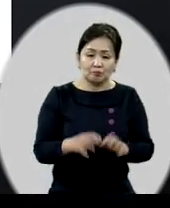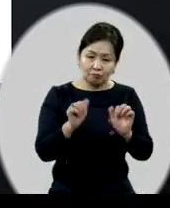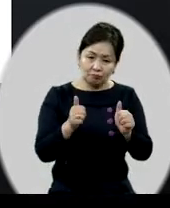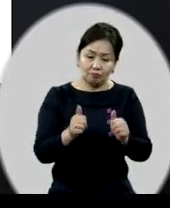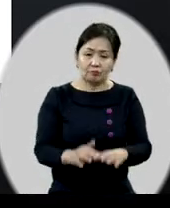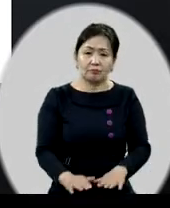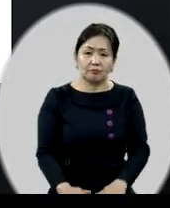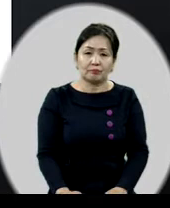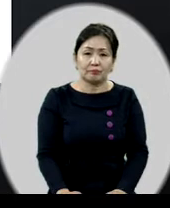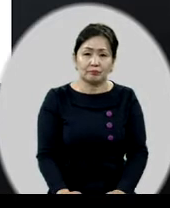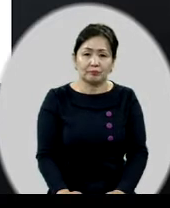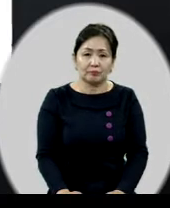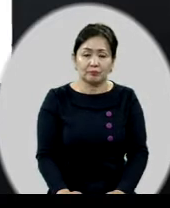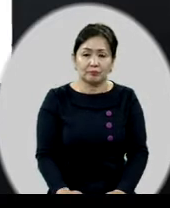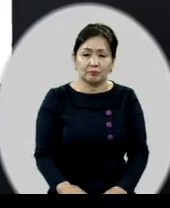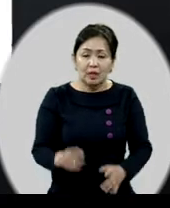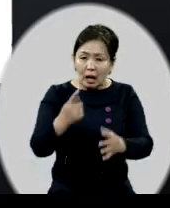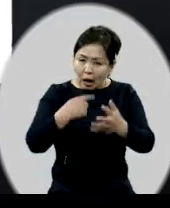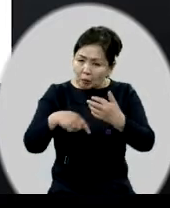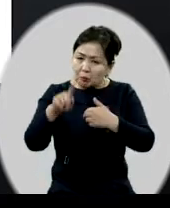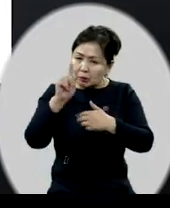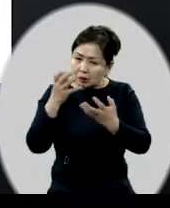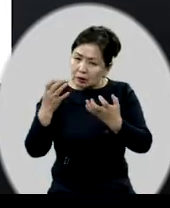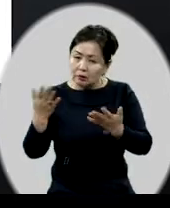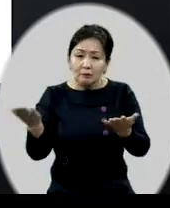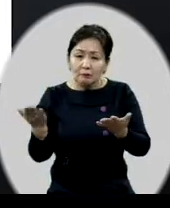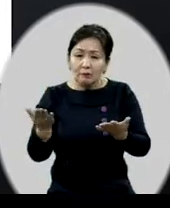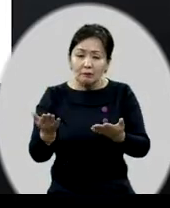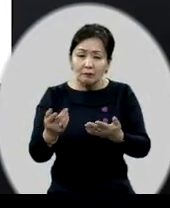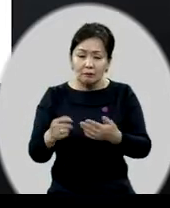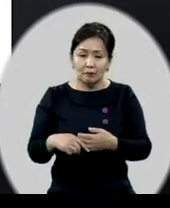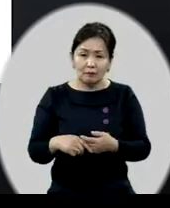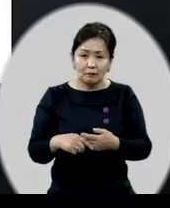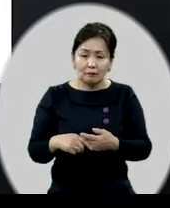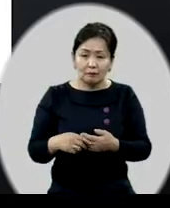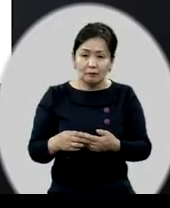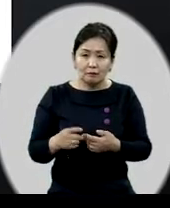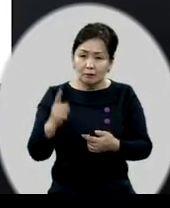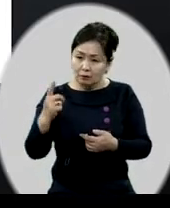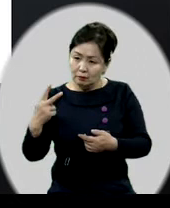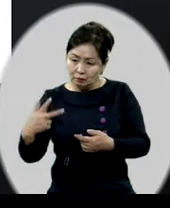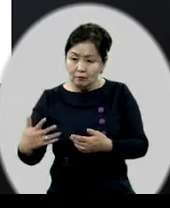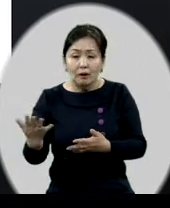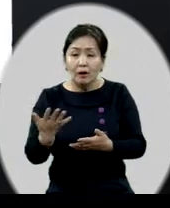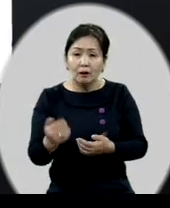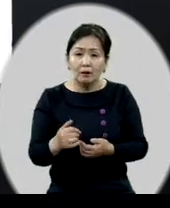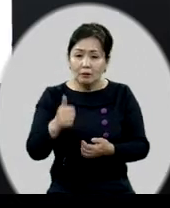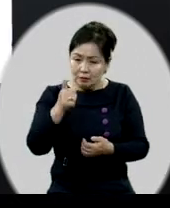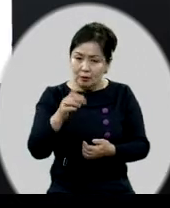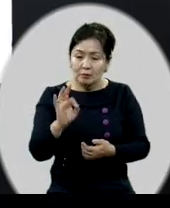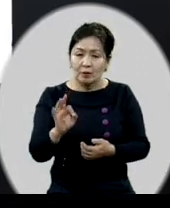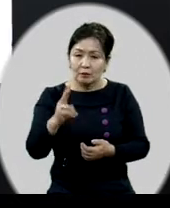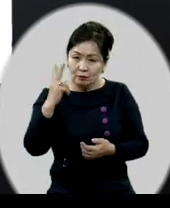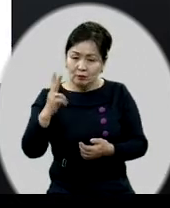Сайн байна. Хамгийн их нь хэд дугаартай дүрс байна вэ? Сайн байна.